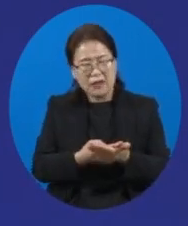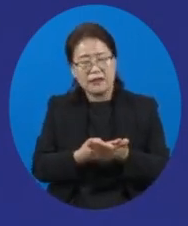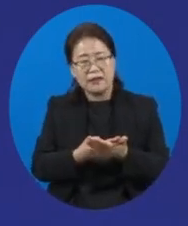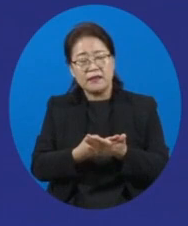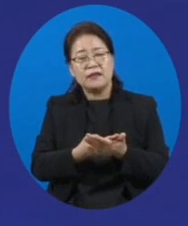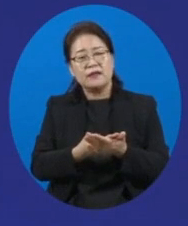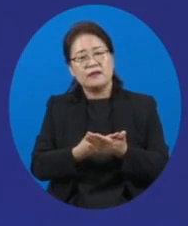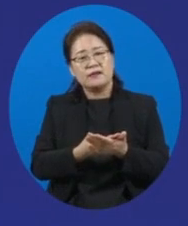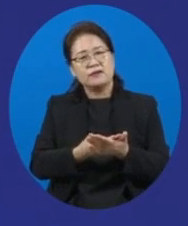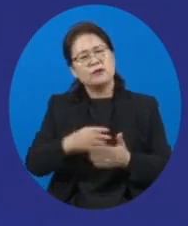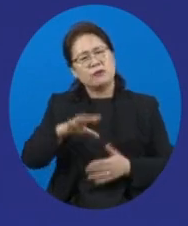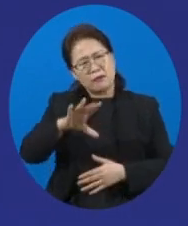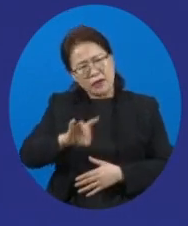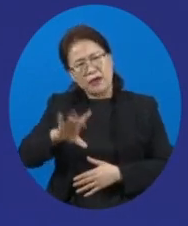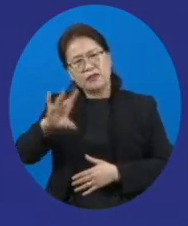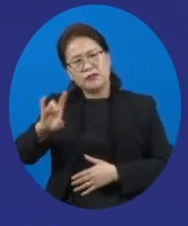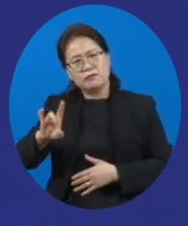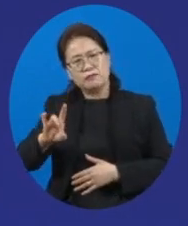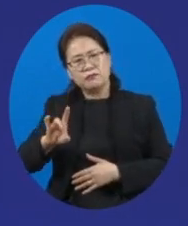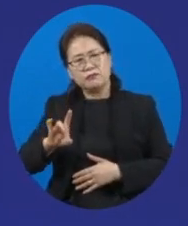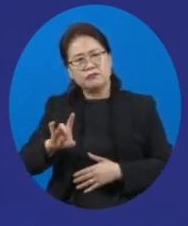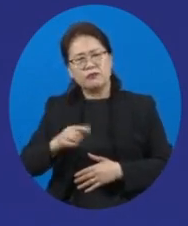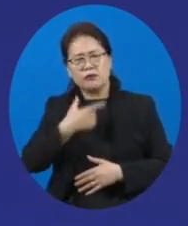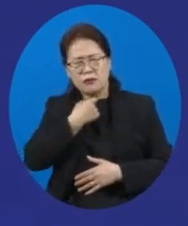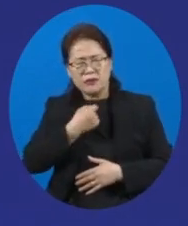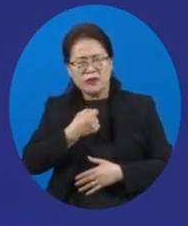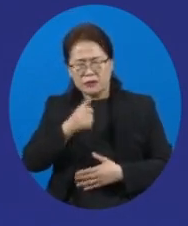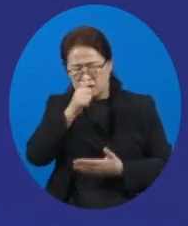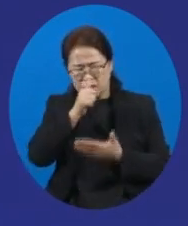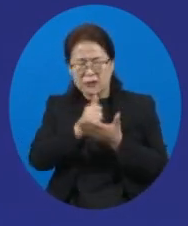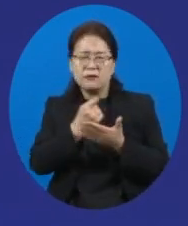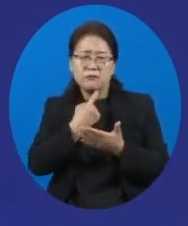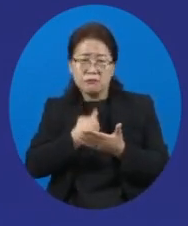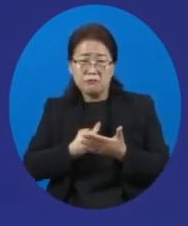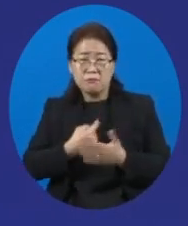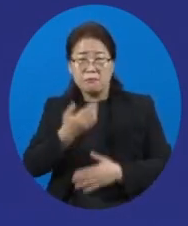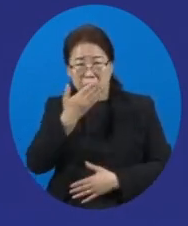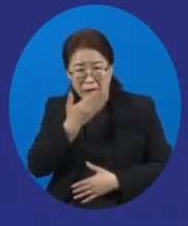인생을 살다 보게 되면 원치 않는 죄를 지을 수도 있습니다.